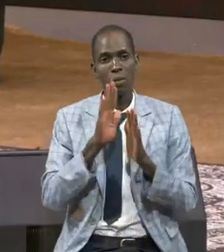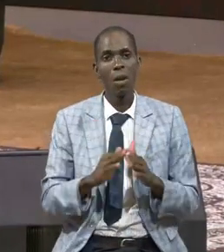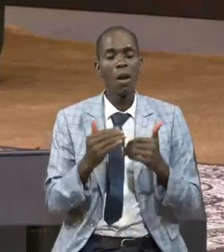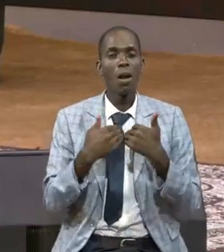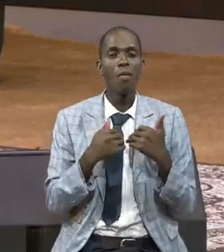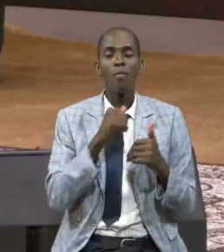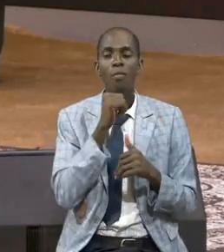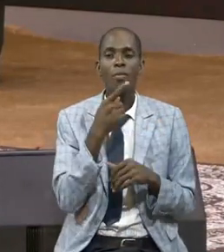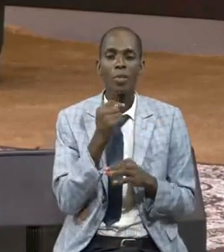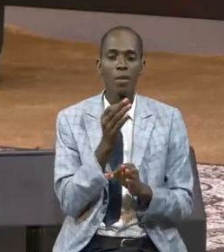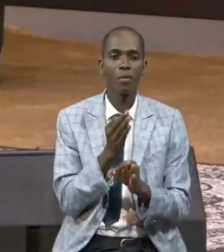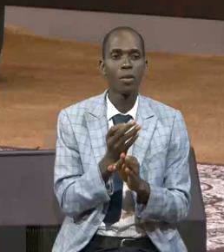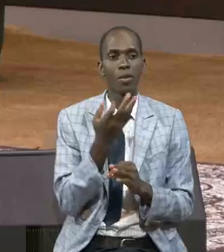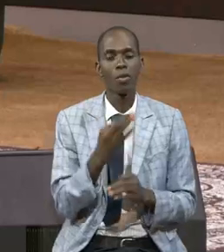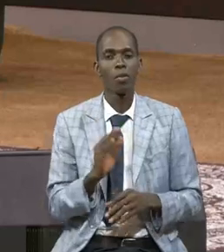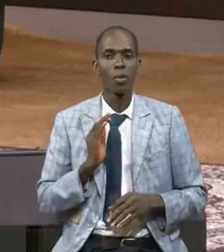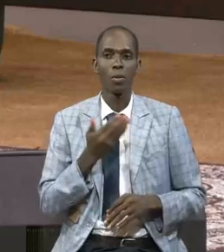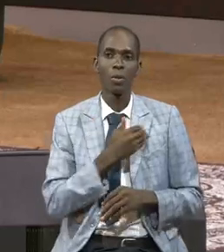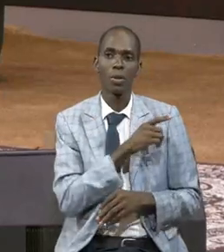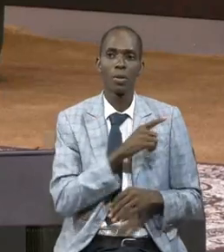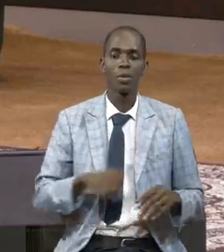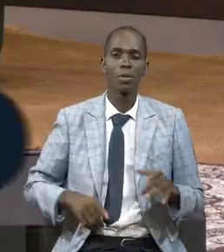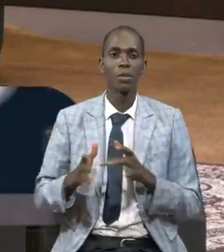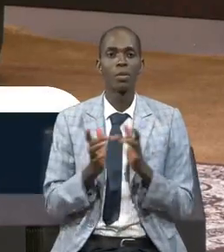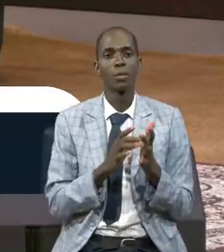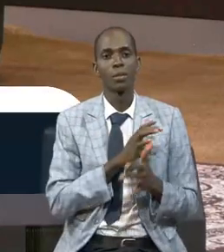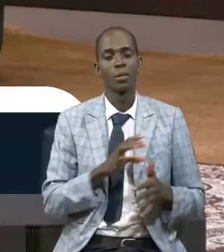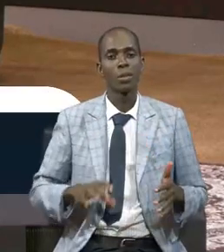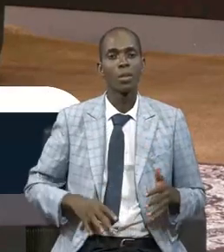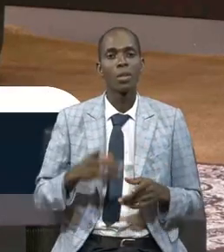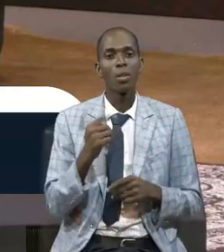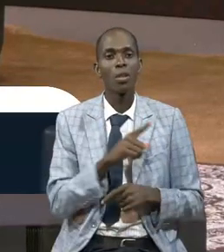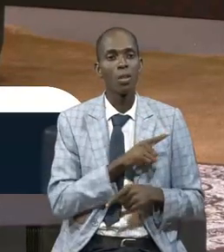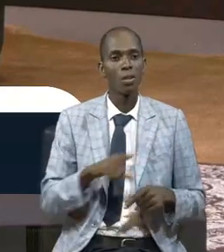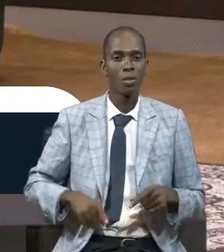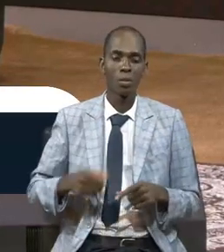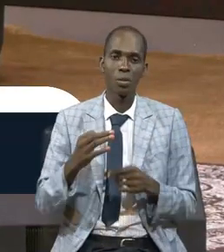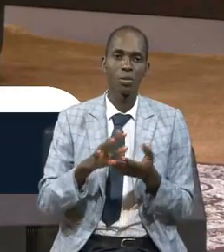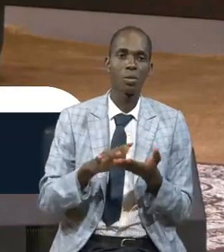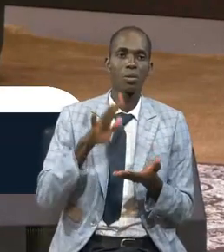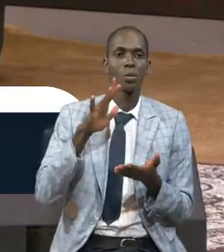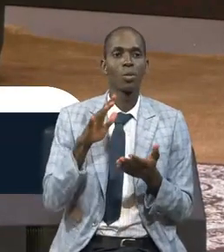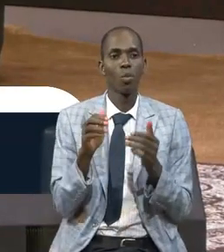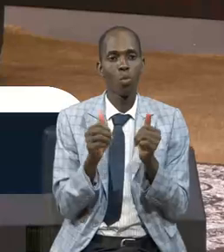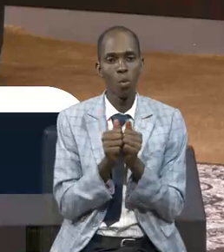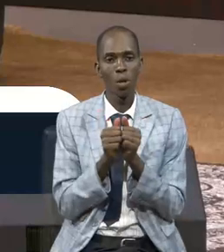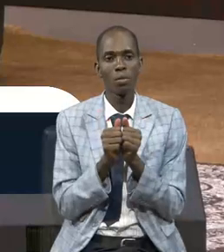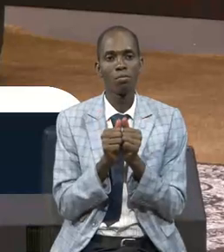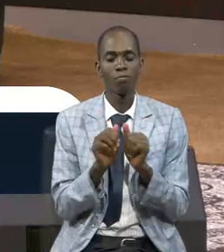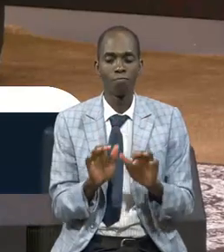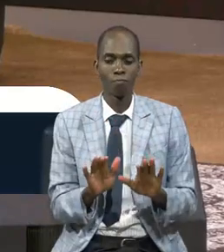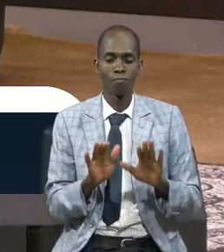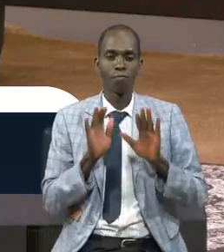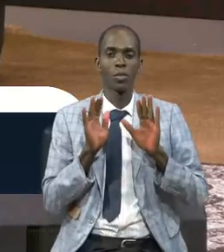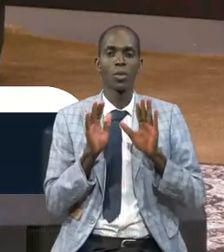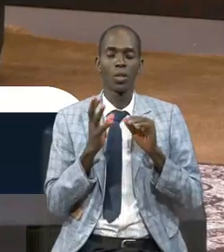que votre foi en notre glorieux Seigneur Jésus-Christ soit exempte de